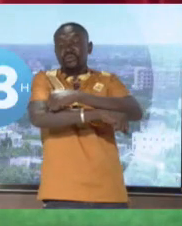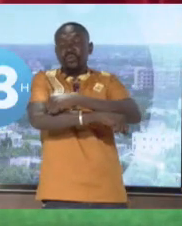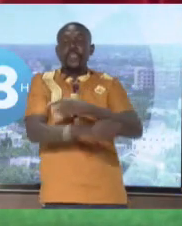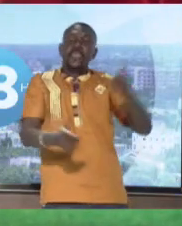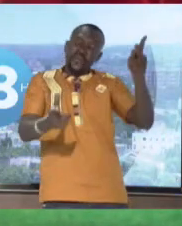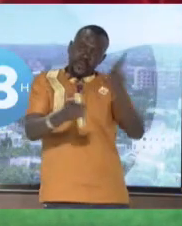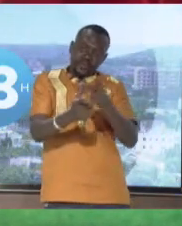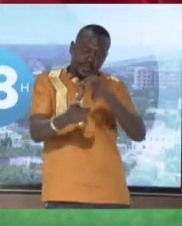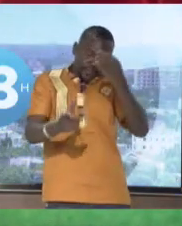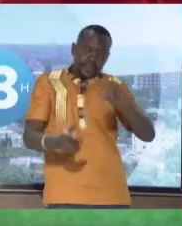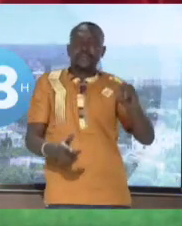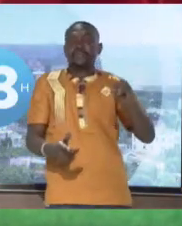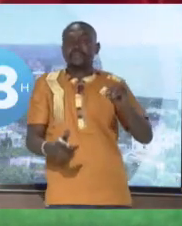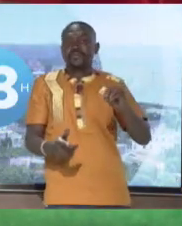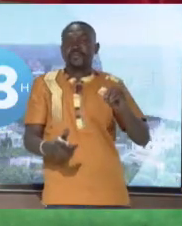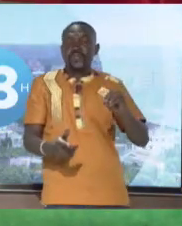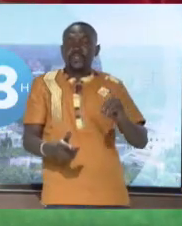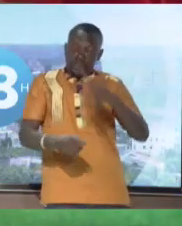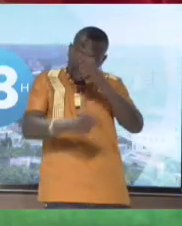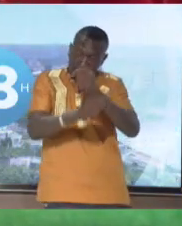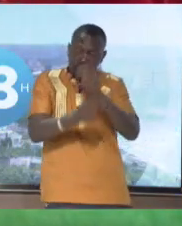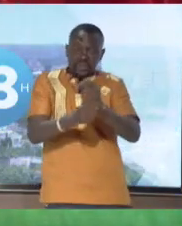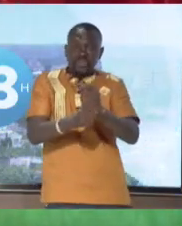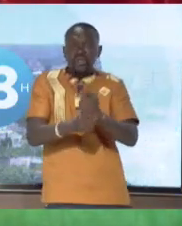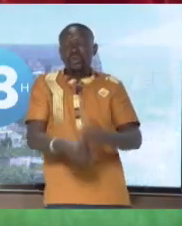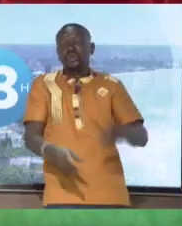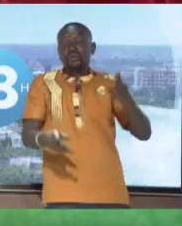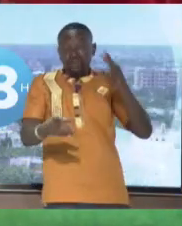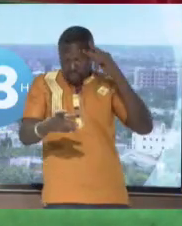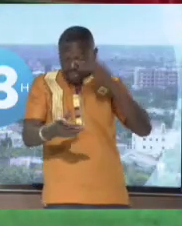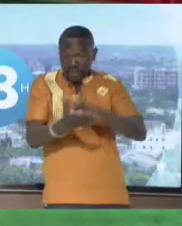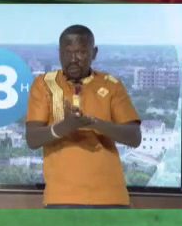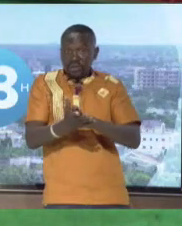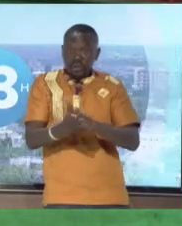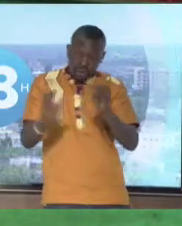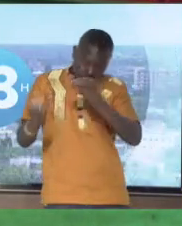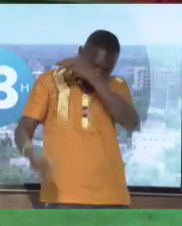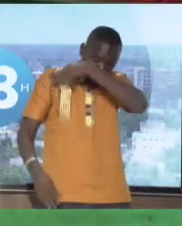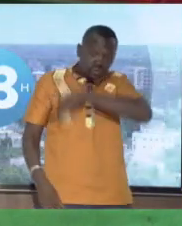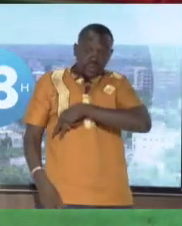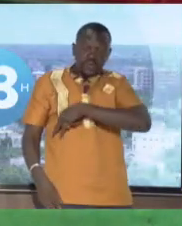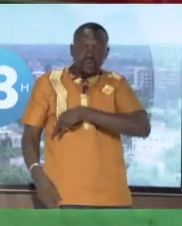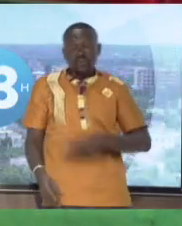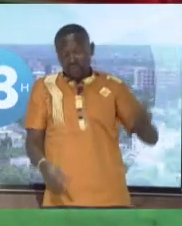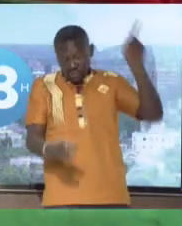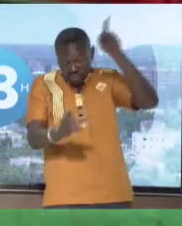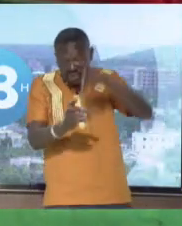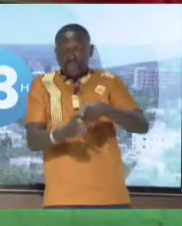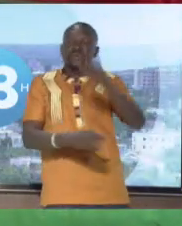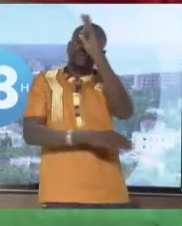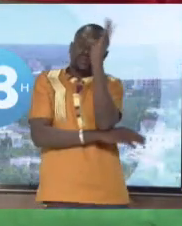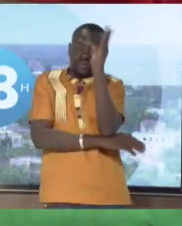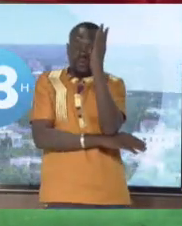principalement à Ouagadougou. Ces activités comprennent essentiellement une opération de plantation d'arbres dans la ceinture